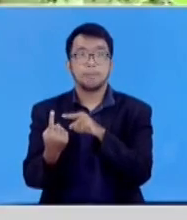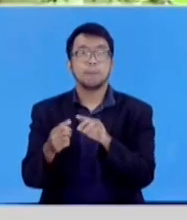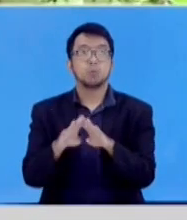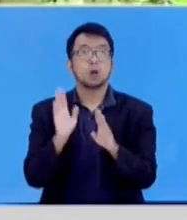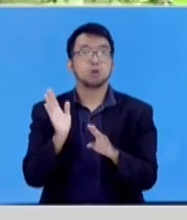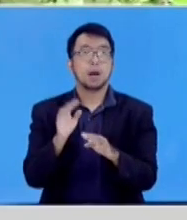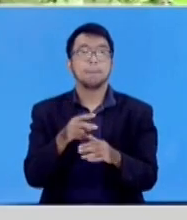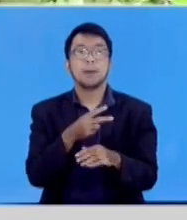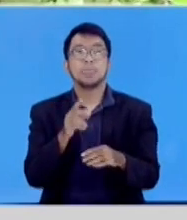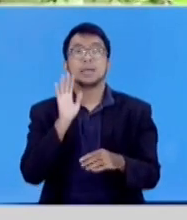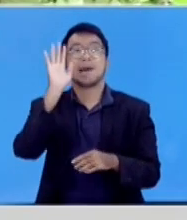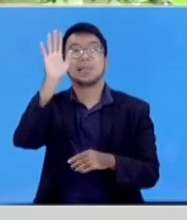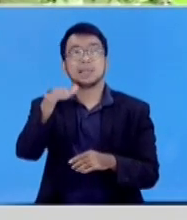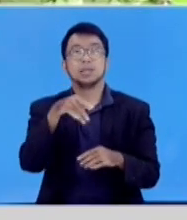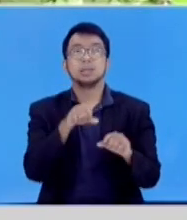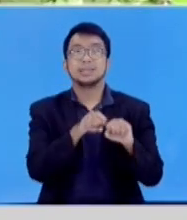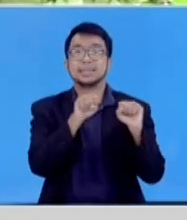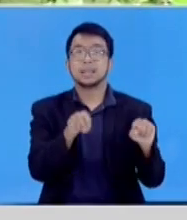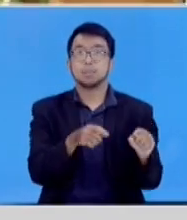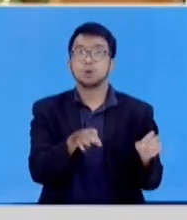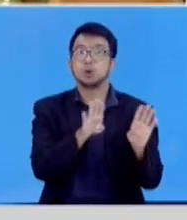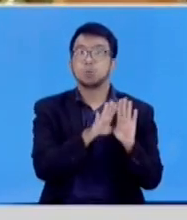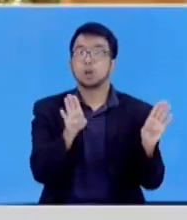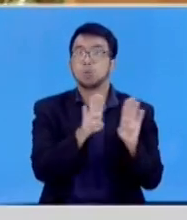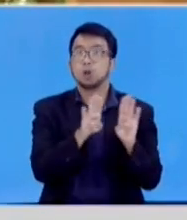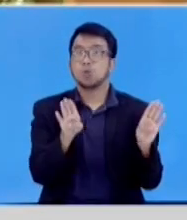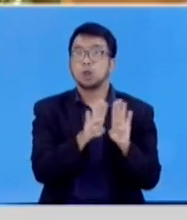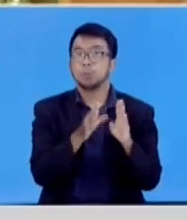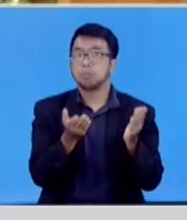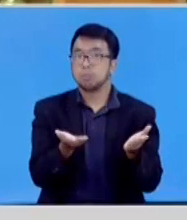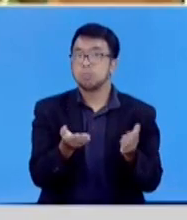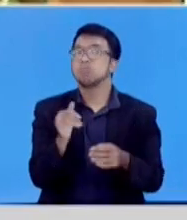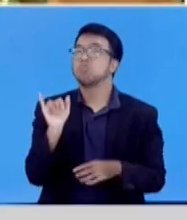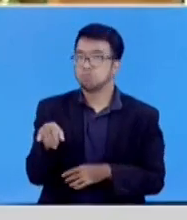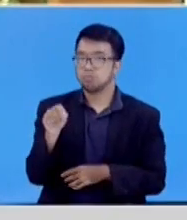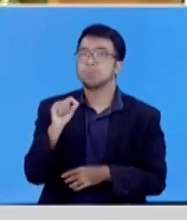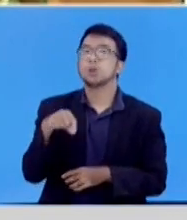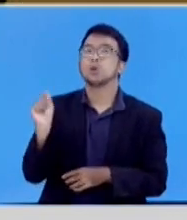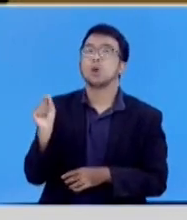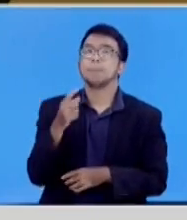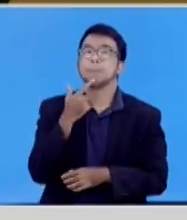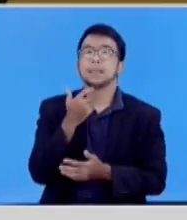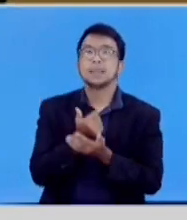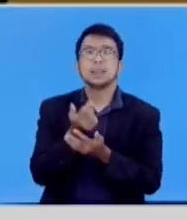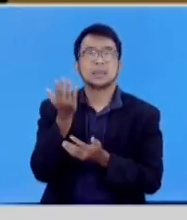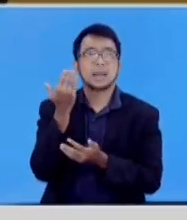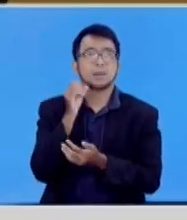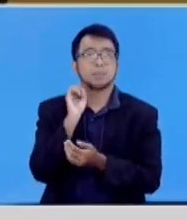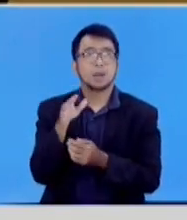ini sistemnya akan buka tutup kalau ada kasus atau bagaimana, Pak? Ya, seperti yang disampaikan, berdasarkan Pergub